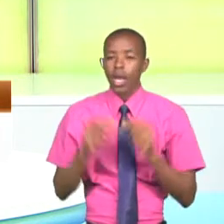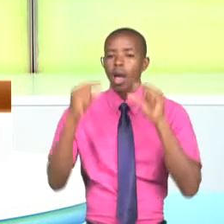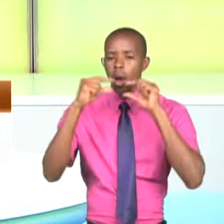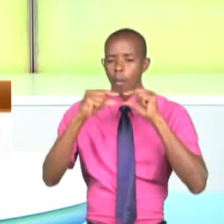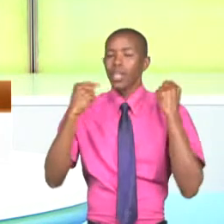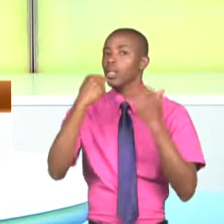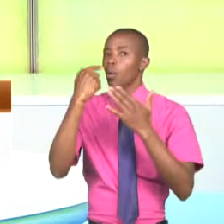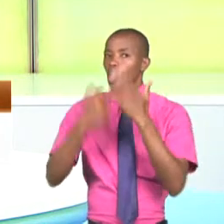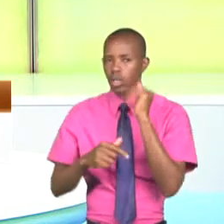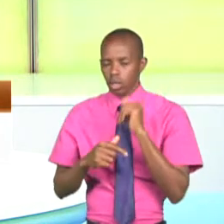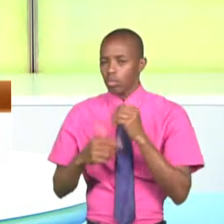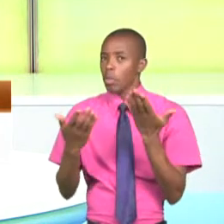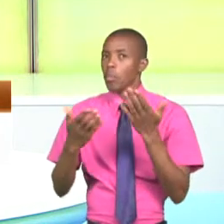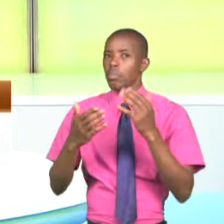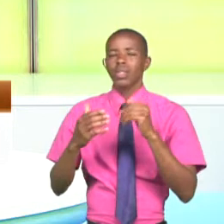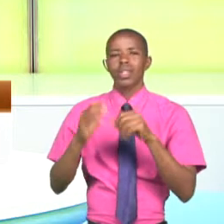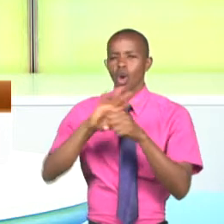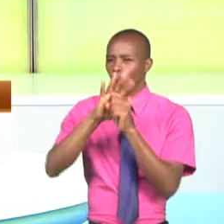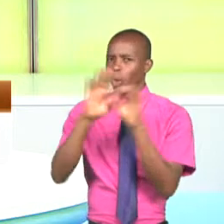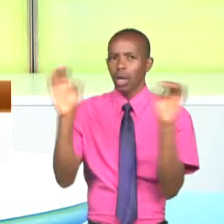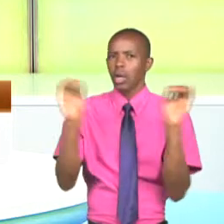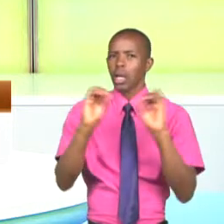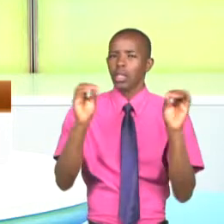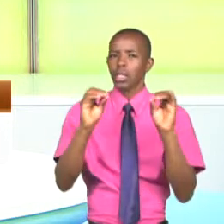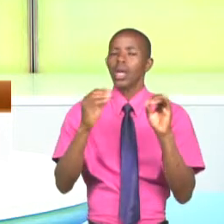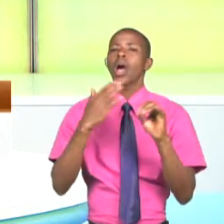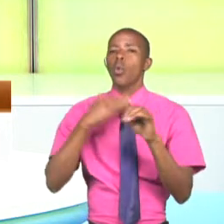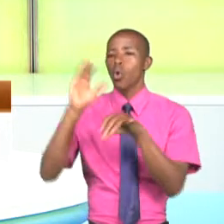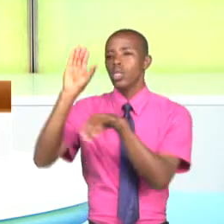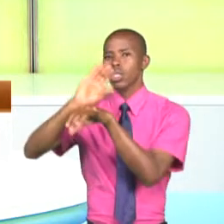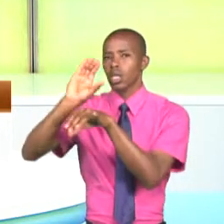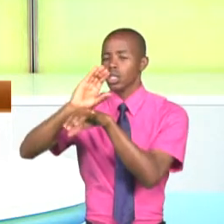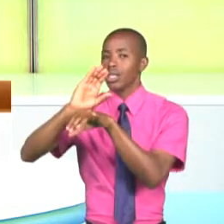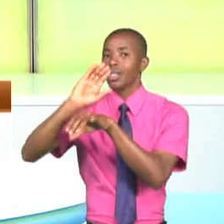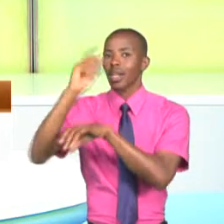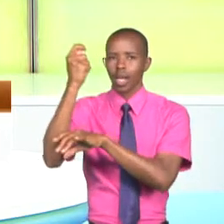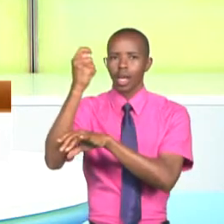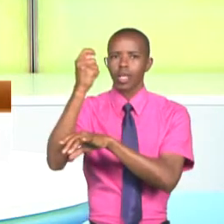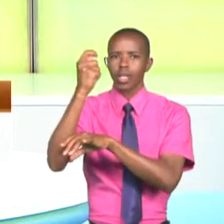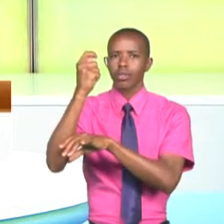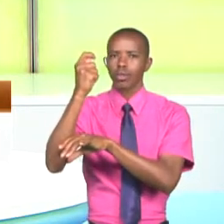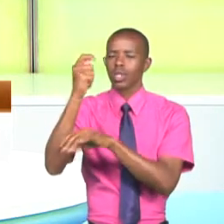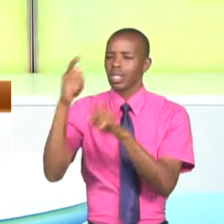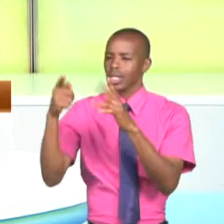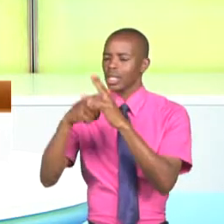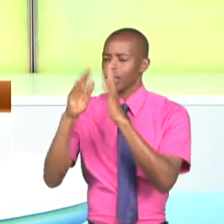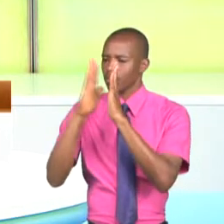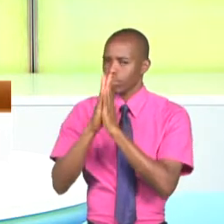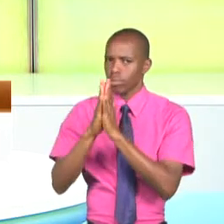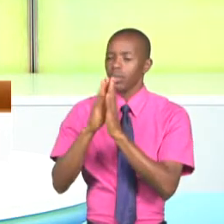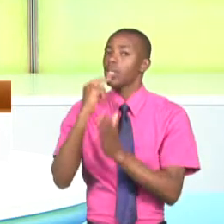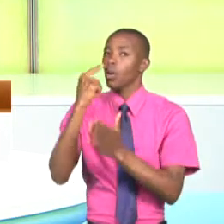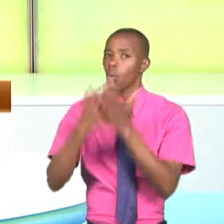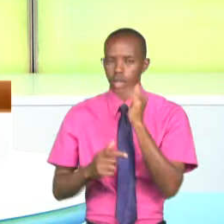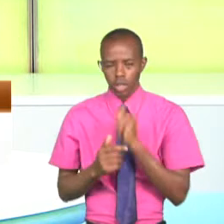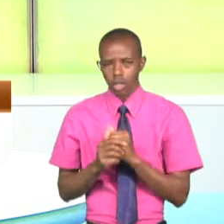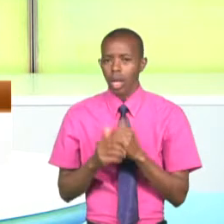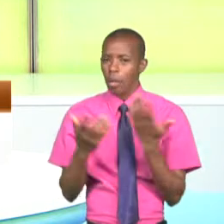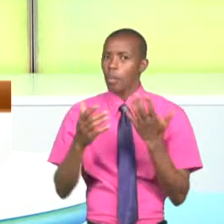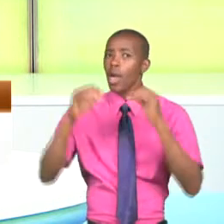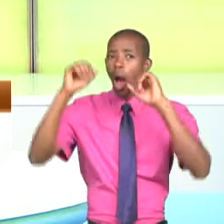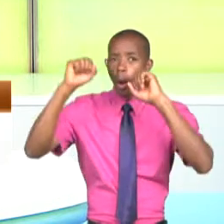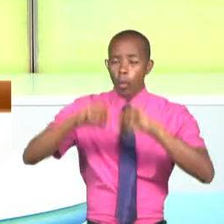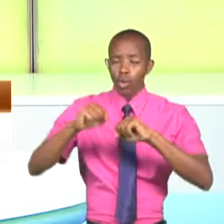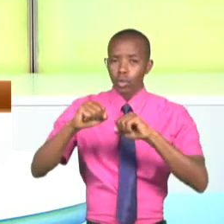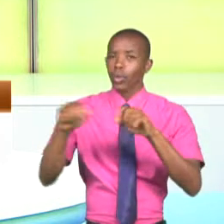huyo anasema kuwa huenda isiwe corona na kutaka kanisa kote nchini kuamka na kuomba. Aidha, anasema kuwa kuna uwezekano